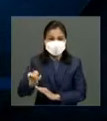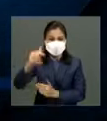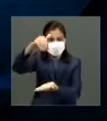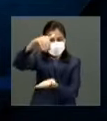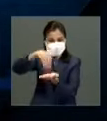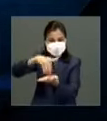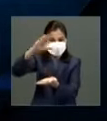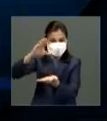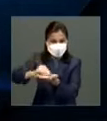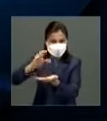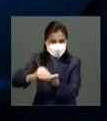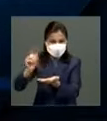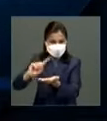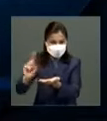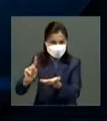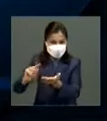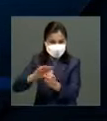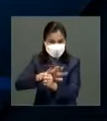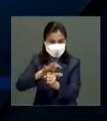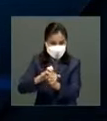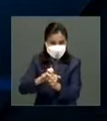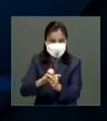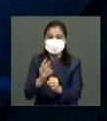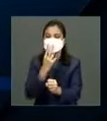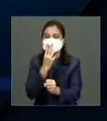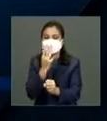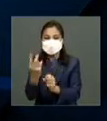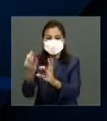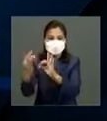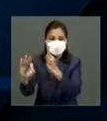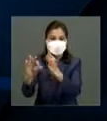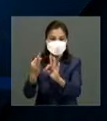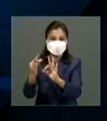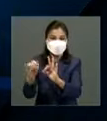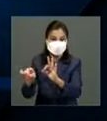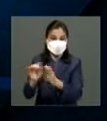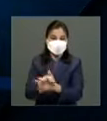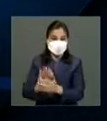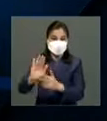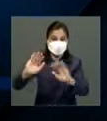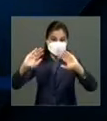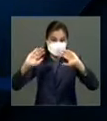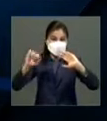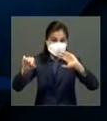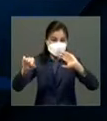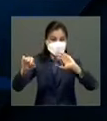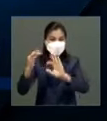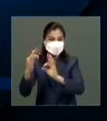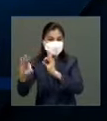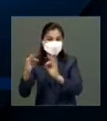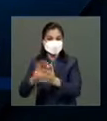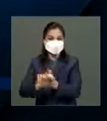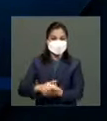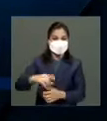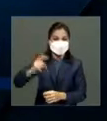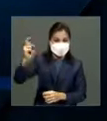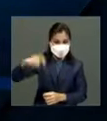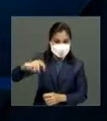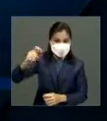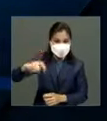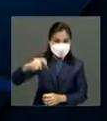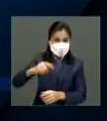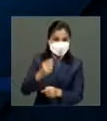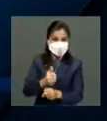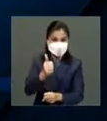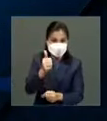ควิดนะครับซึ่งเป็น Facebook อย่างเป็นทางการก็สามารถที่จะแชร์ไปได้นะครับเพราะว่าเ